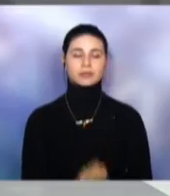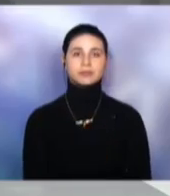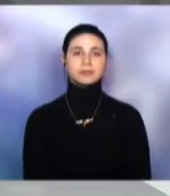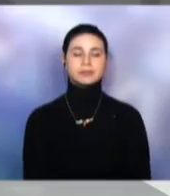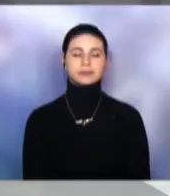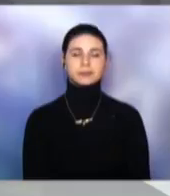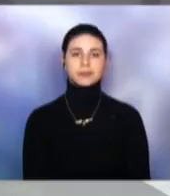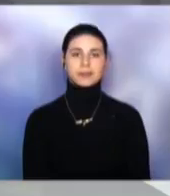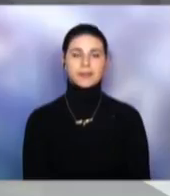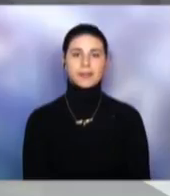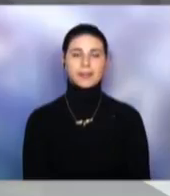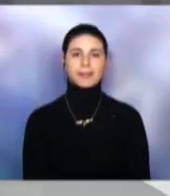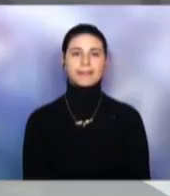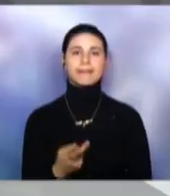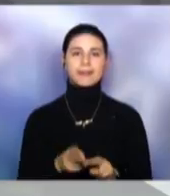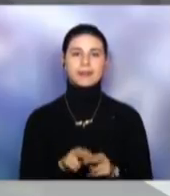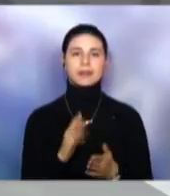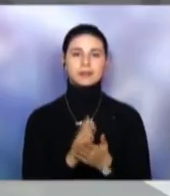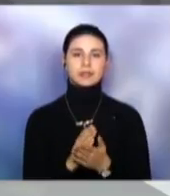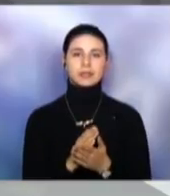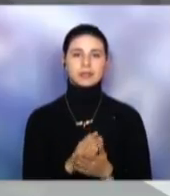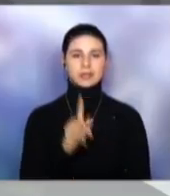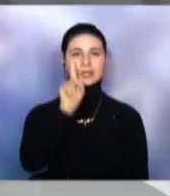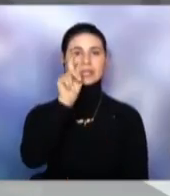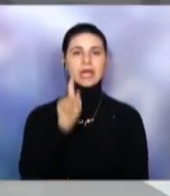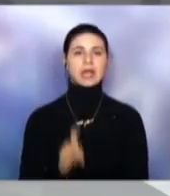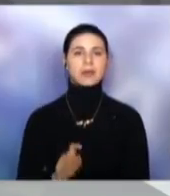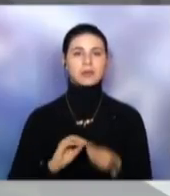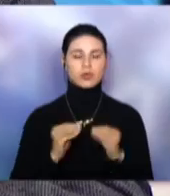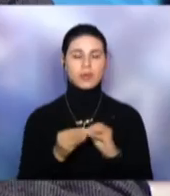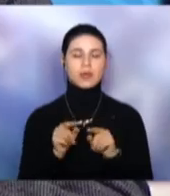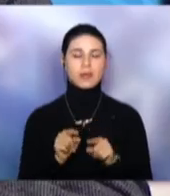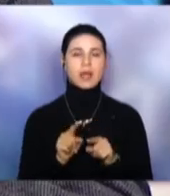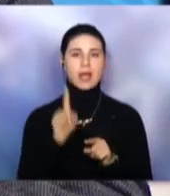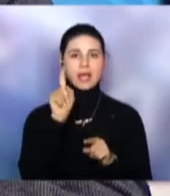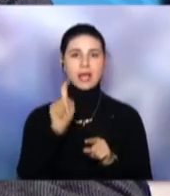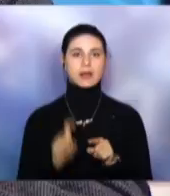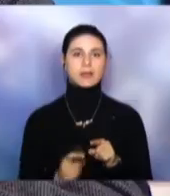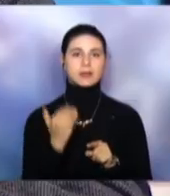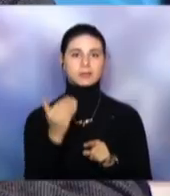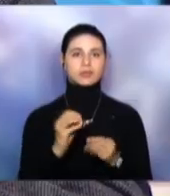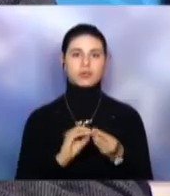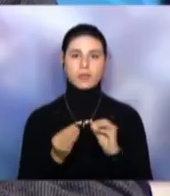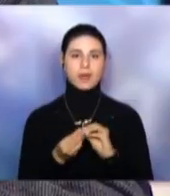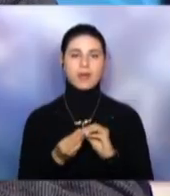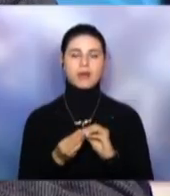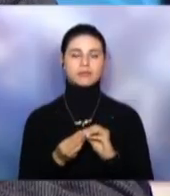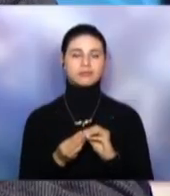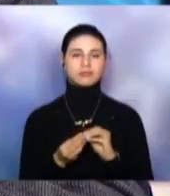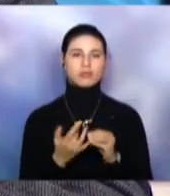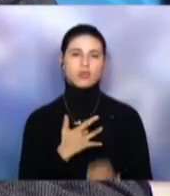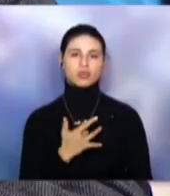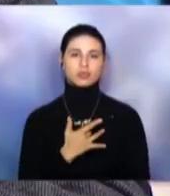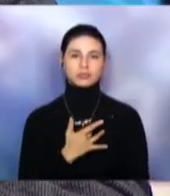ეს დიდი ალბათობით გახლავთ საყრდენმა მოძრაობელი სისტემის პრობლემა, ანუ ხერხემლის პრობლემა, მოდით ასე ვთქვათ.